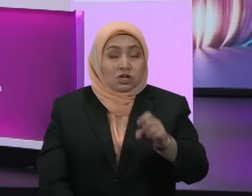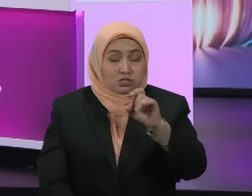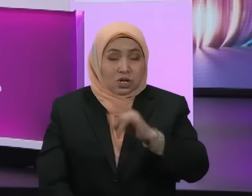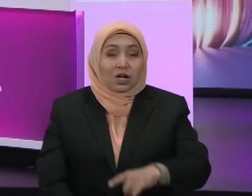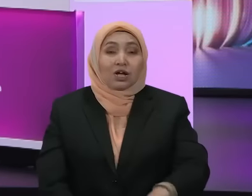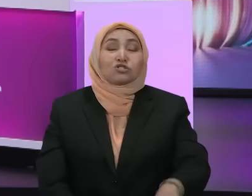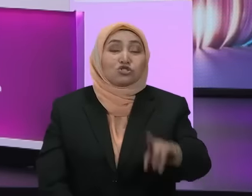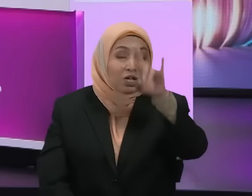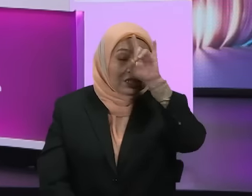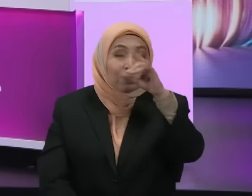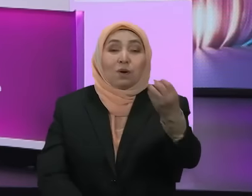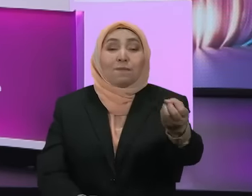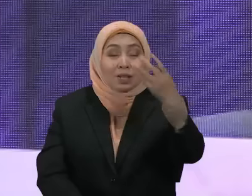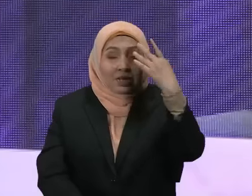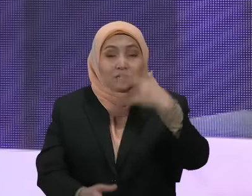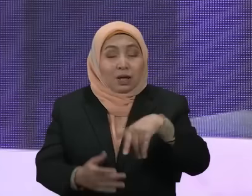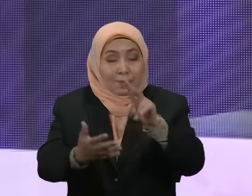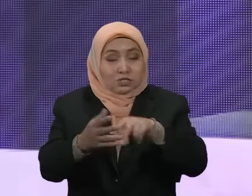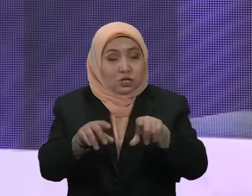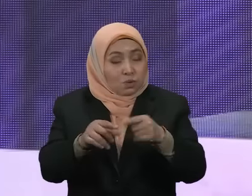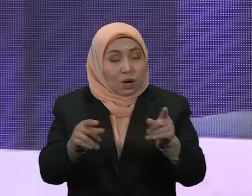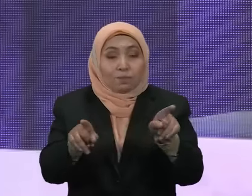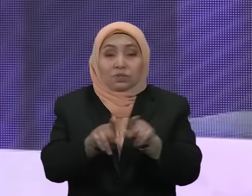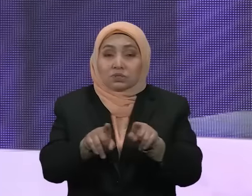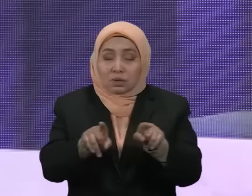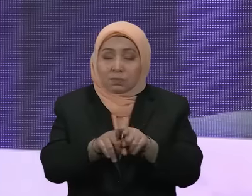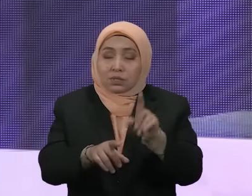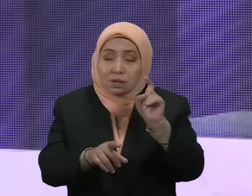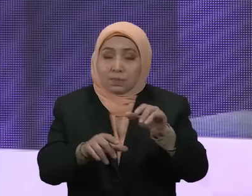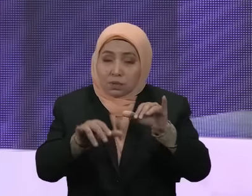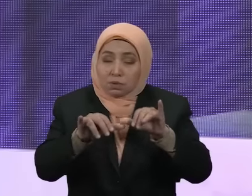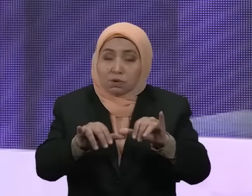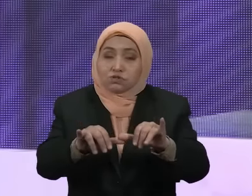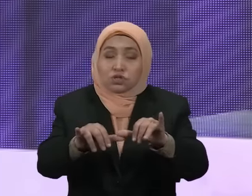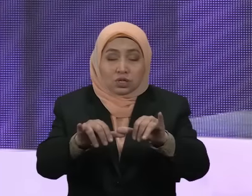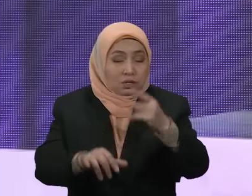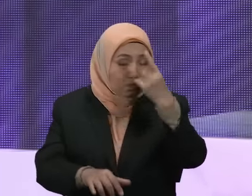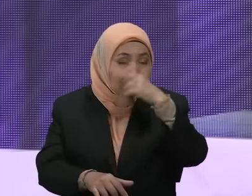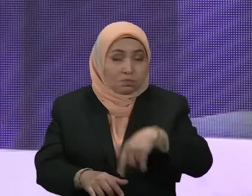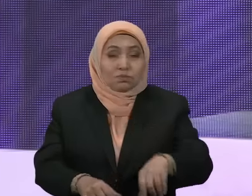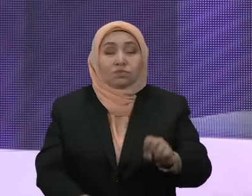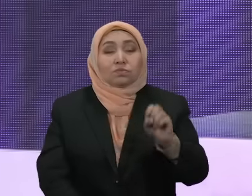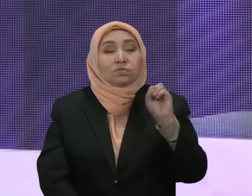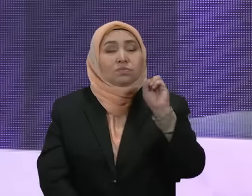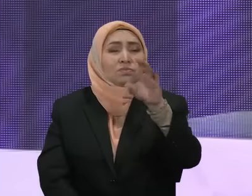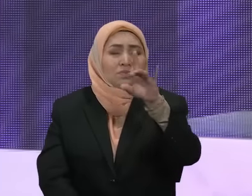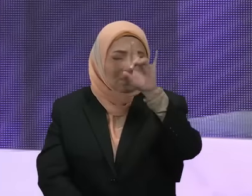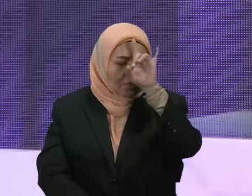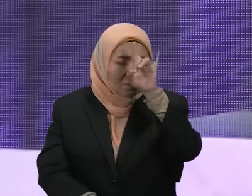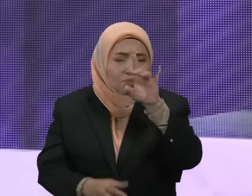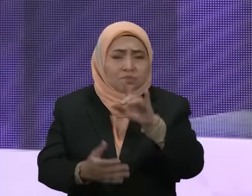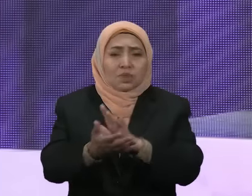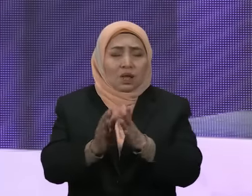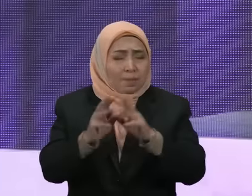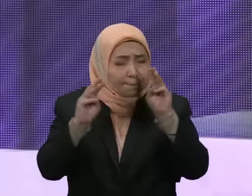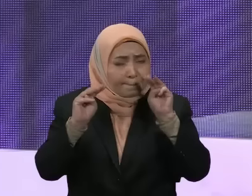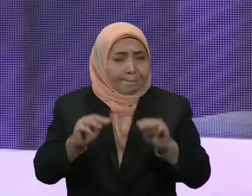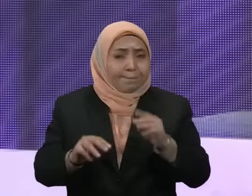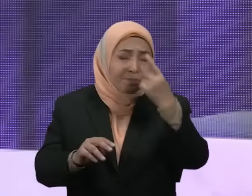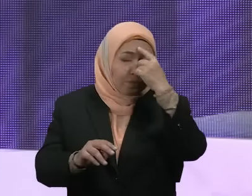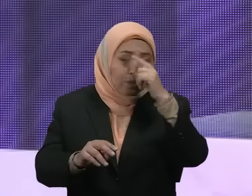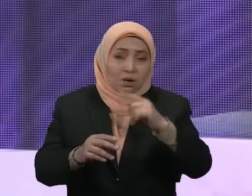kita. Dan baca Quran sama juga. Ya, betul, kita perlu konsisten untuk baling syaitan agar kita mampu untuk